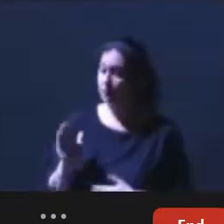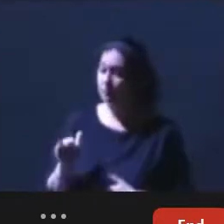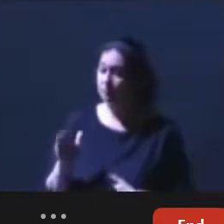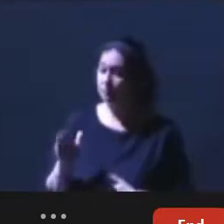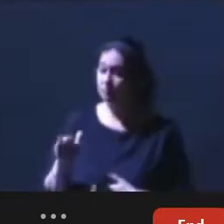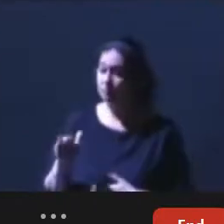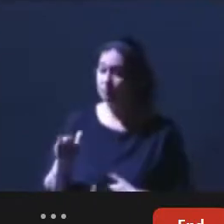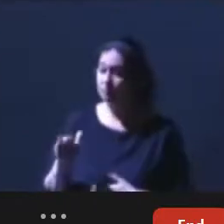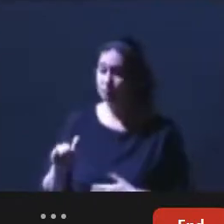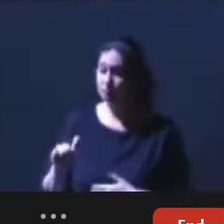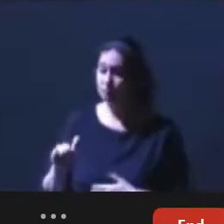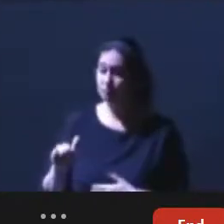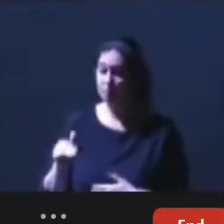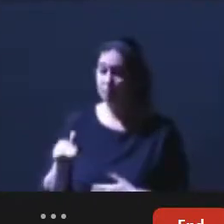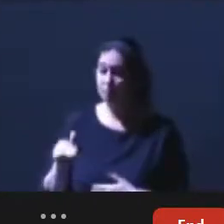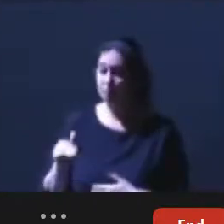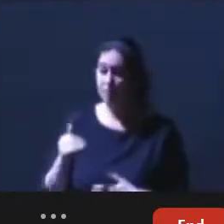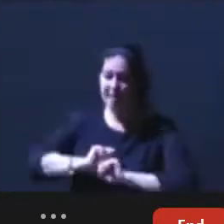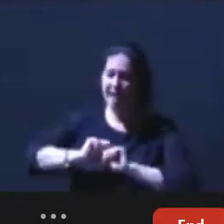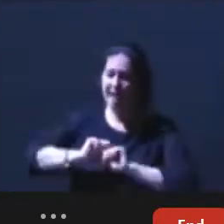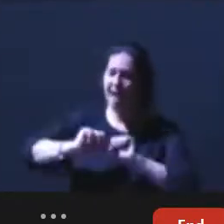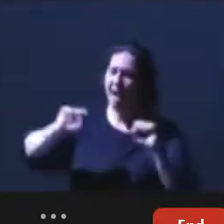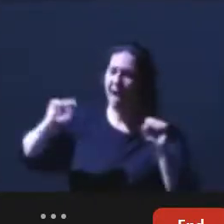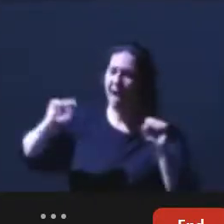răng.